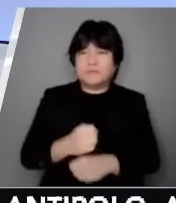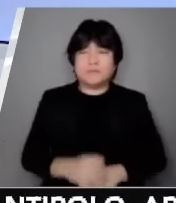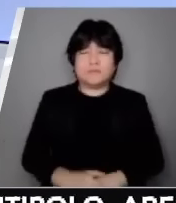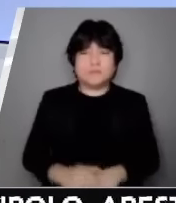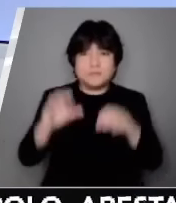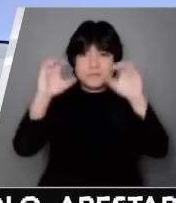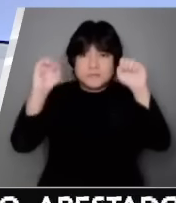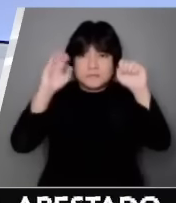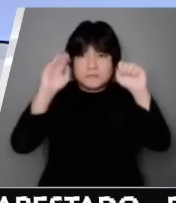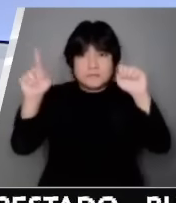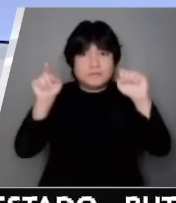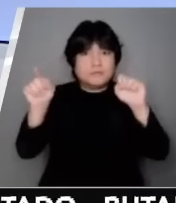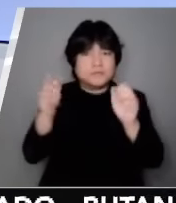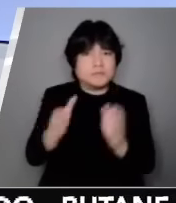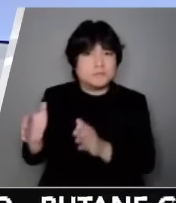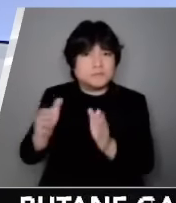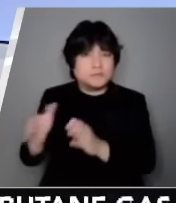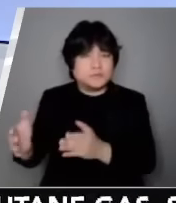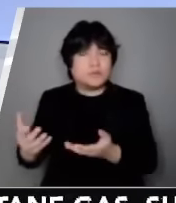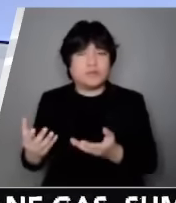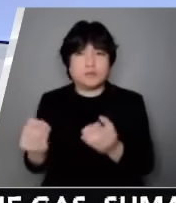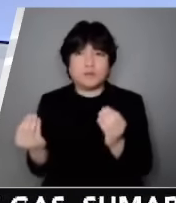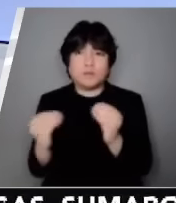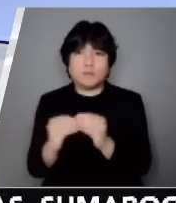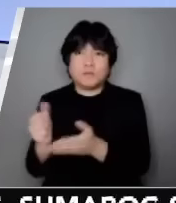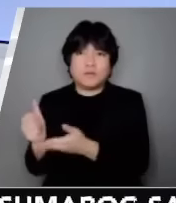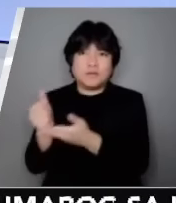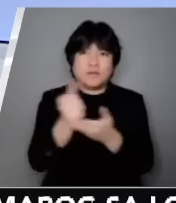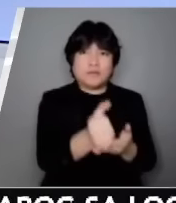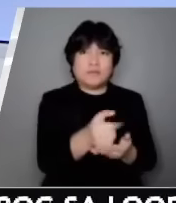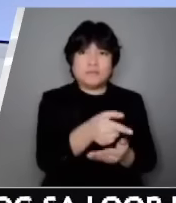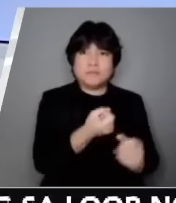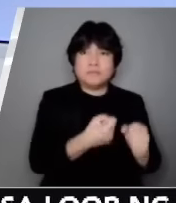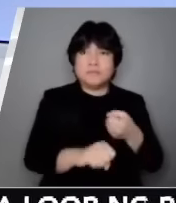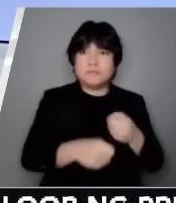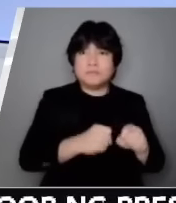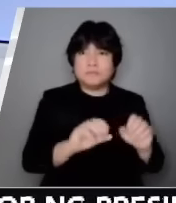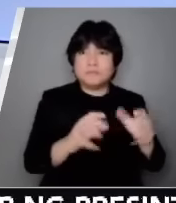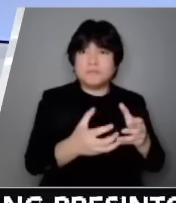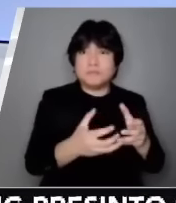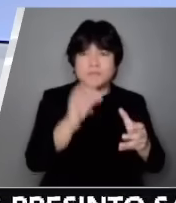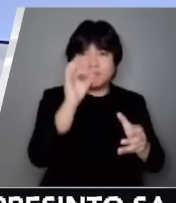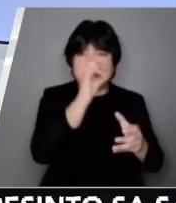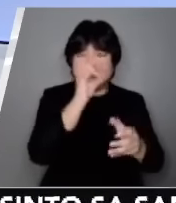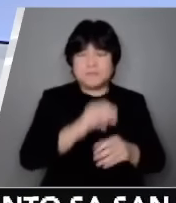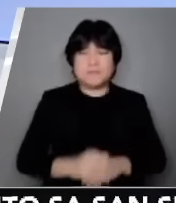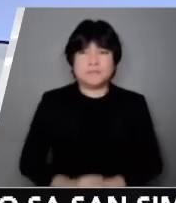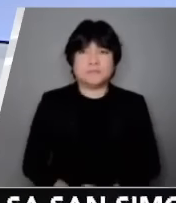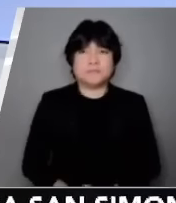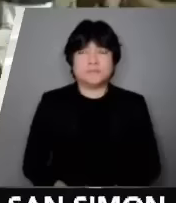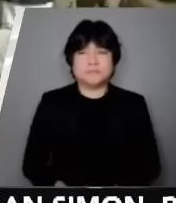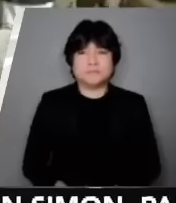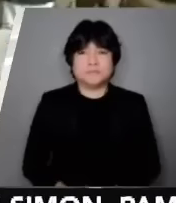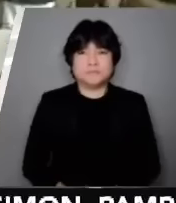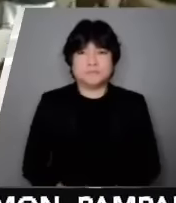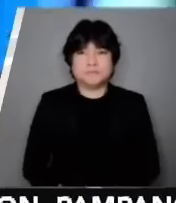Bongbong Marcos na mabigyan ng karagdagang tulong ang mga atletang Pilipino. Balitang hatid ni Jonathan Andal.